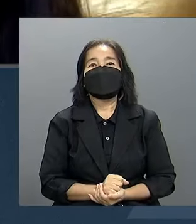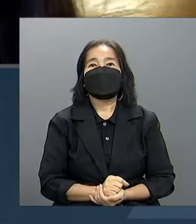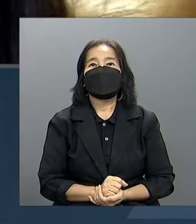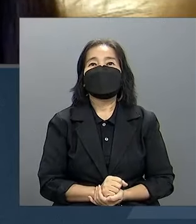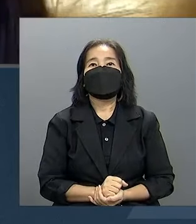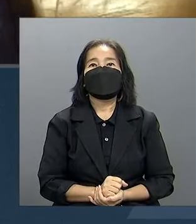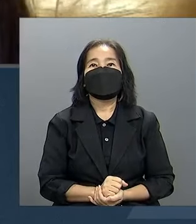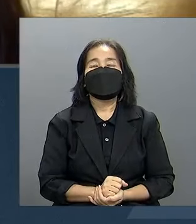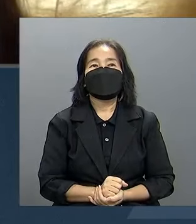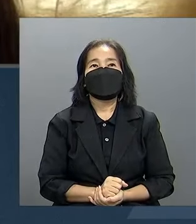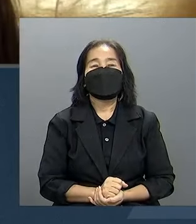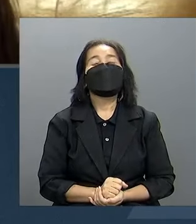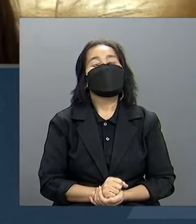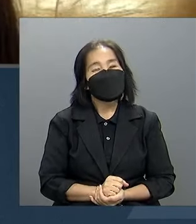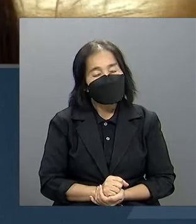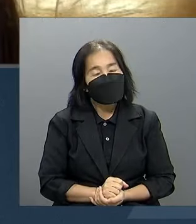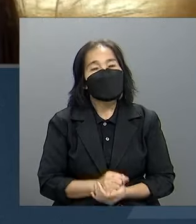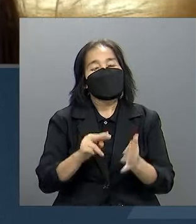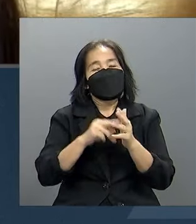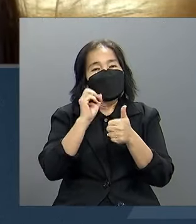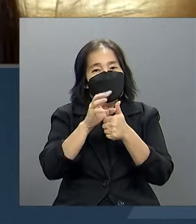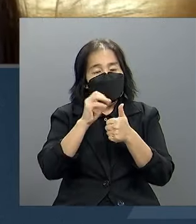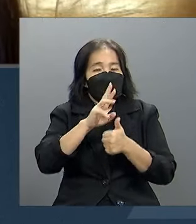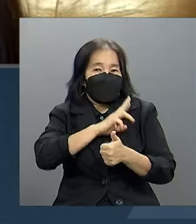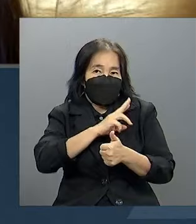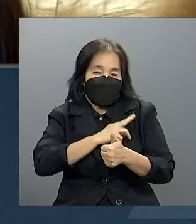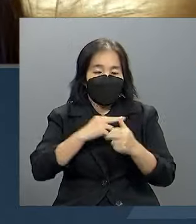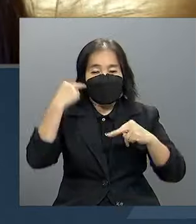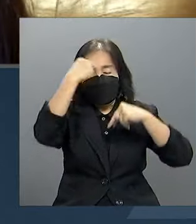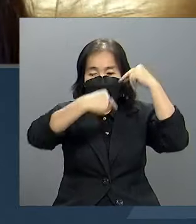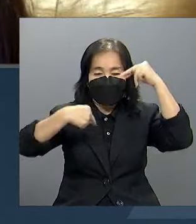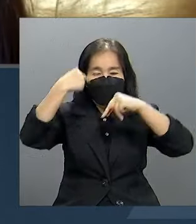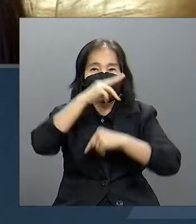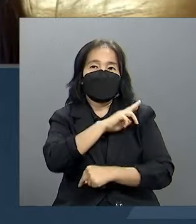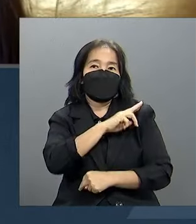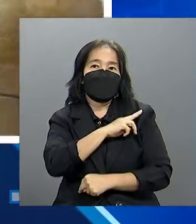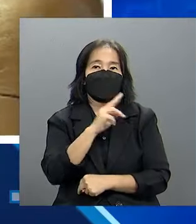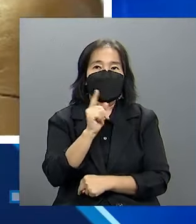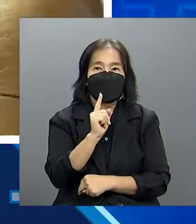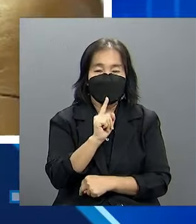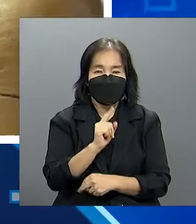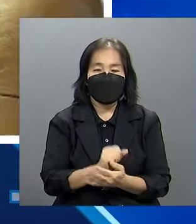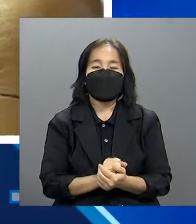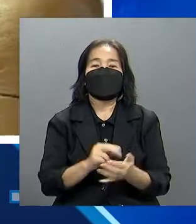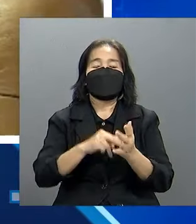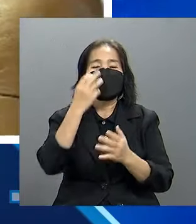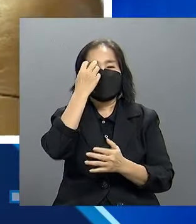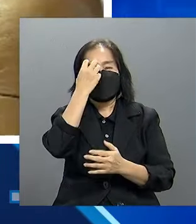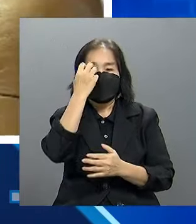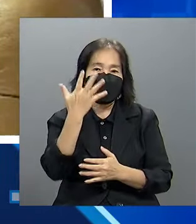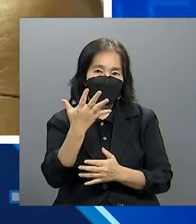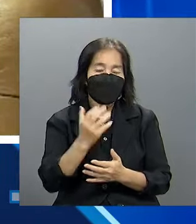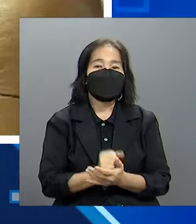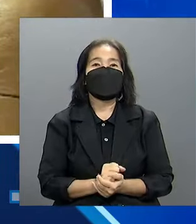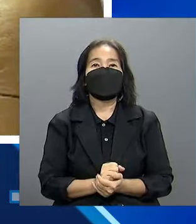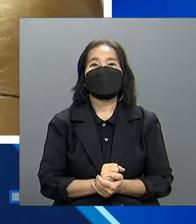ราจะดูแลตัวเองอย่างไรให้ห่างไกลจากการเป็นโรคโพรงจมูกอักเสบจากภูมิแพ้ค่ะ ถ้าเกิดว่าเบื้องต้นนะคะ